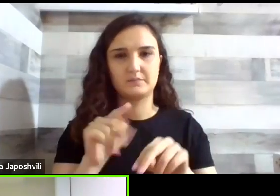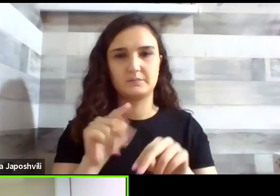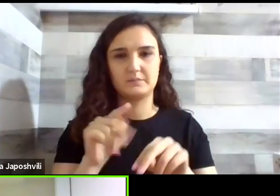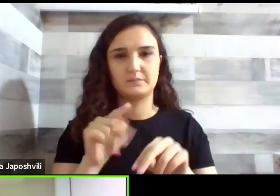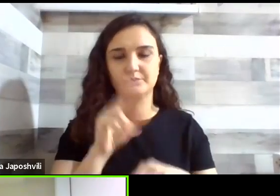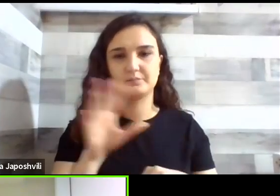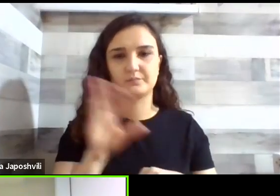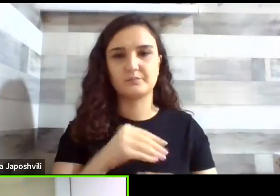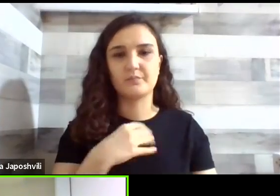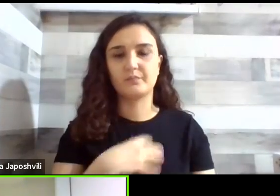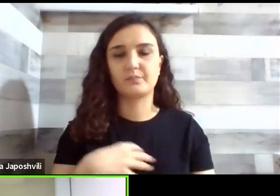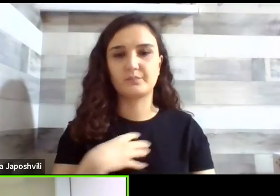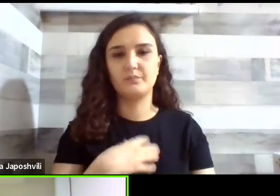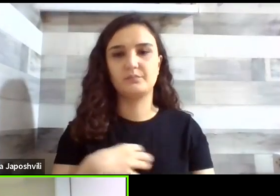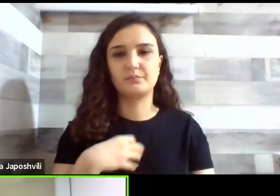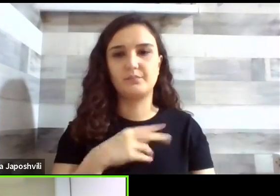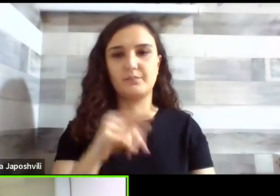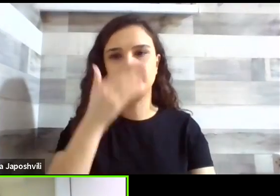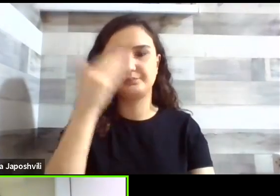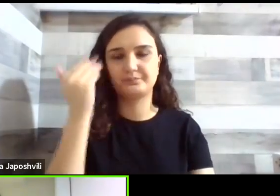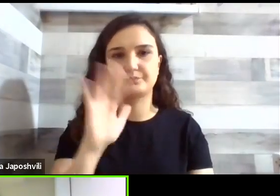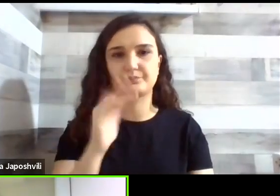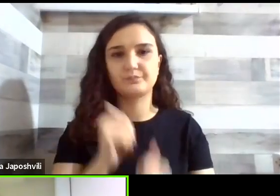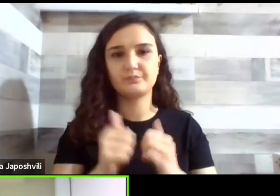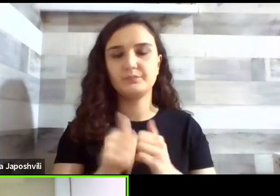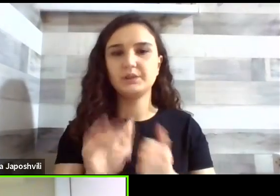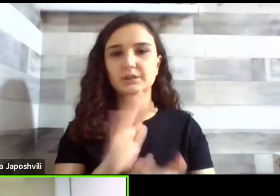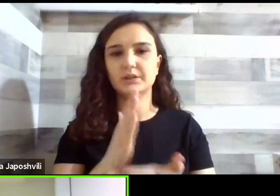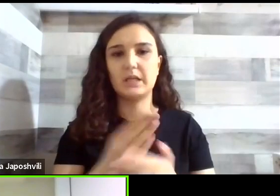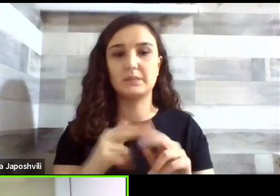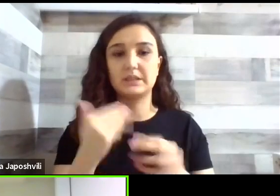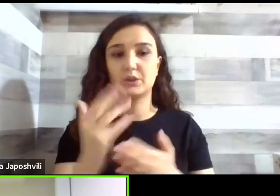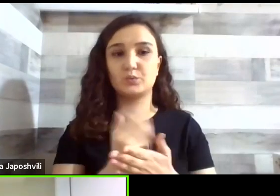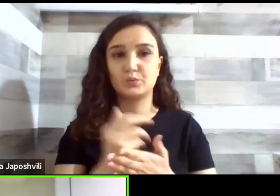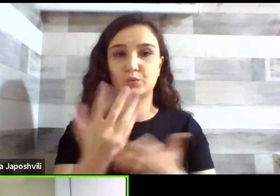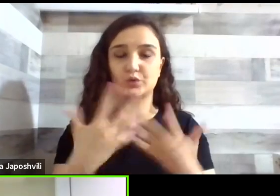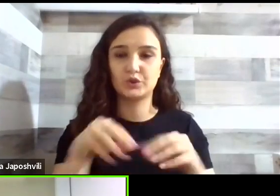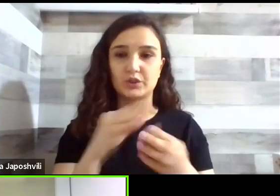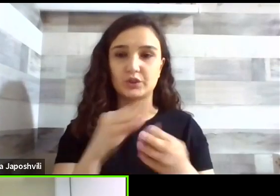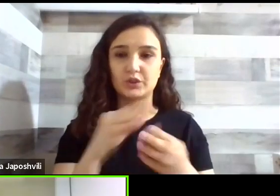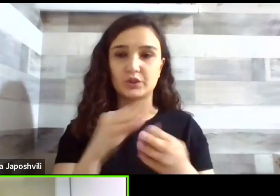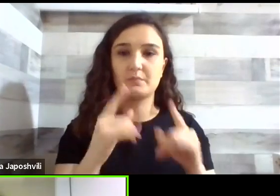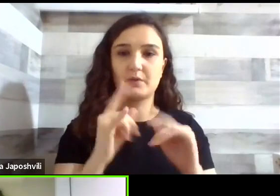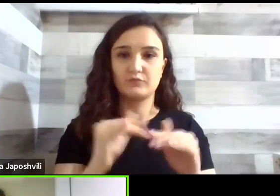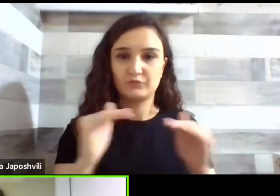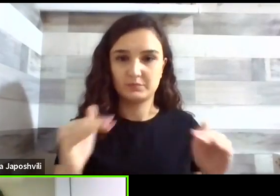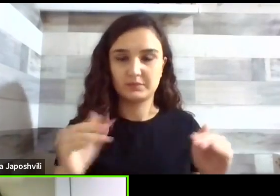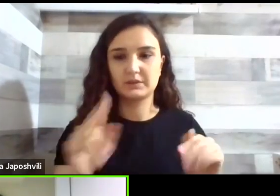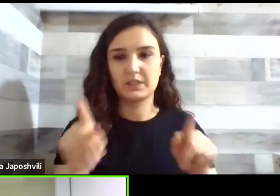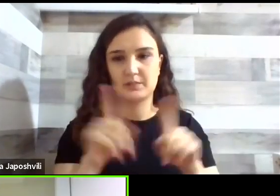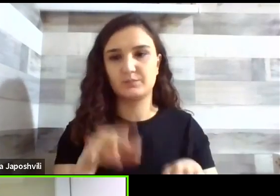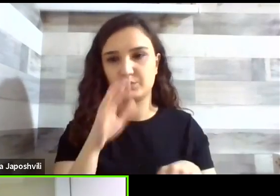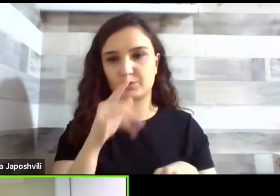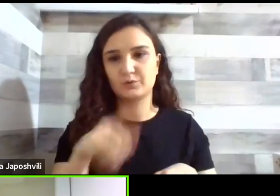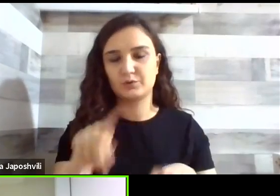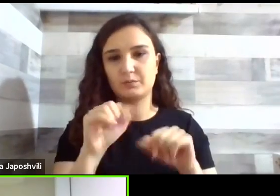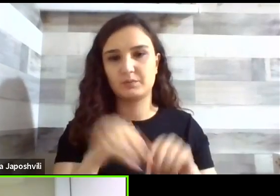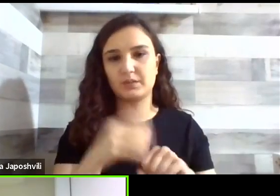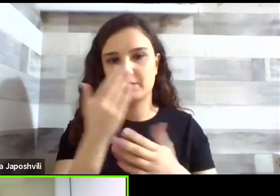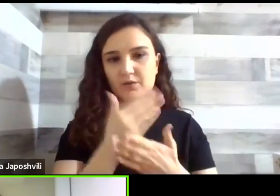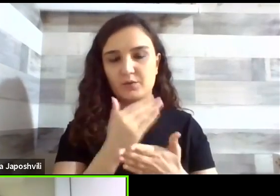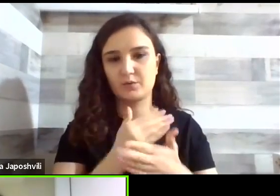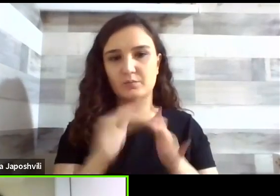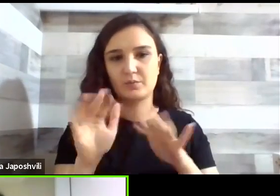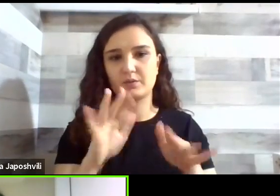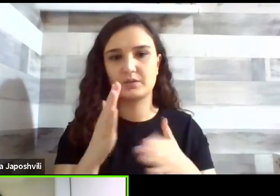გათვალისწინება მნიშვნელოვანია და არ დაგვაუწეს, რომ ყოველთვის არ არის ამის რესურსი. ან ოჯახში არიან სხვა ბავშვებიც და ამ დროს სხვა თემა შეიძლება საგაკვეთილო პროცესია,